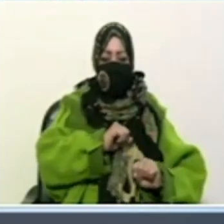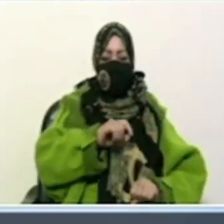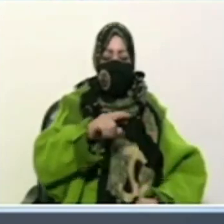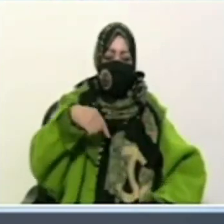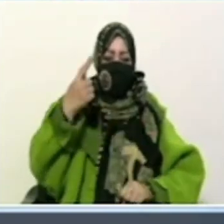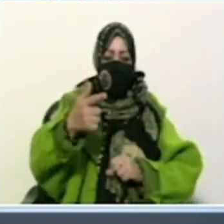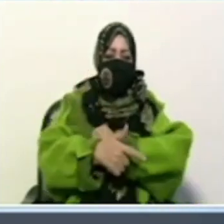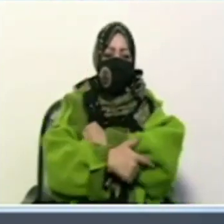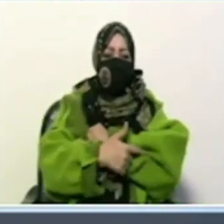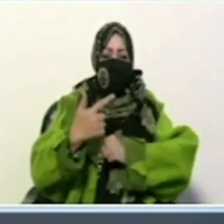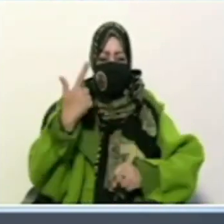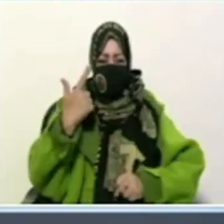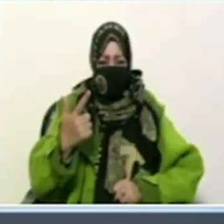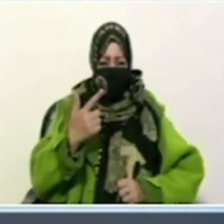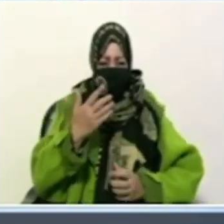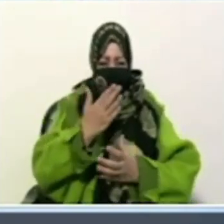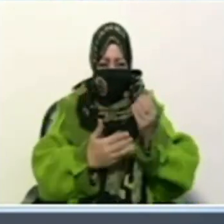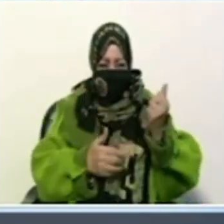صلى الله عليه وسلم،